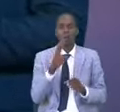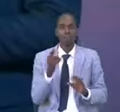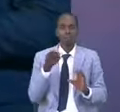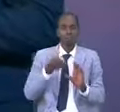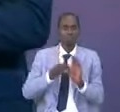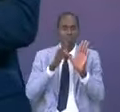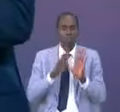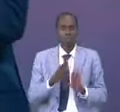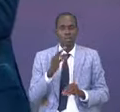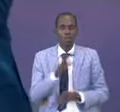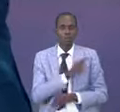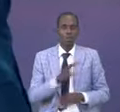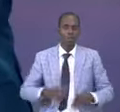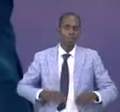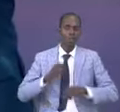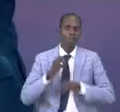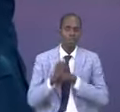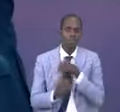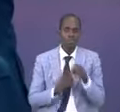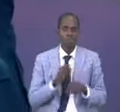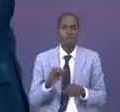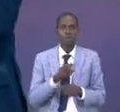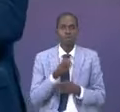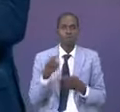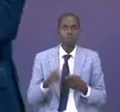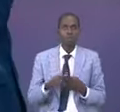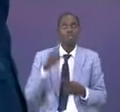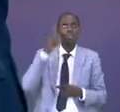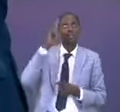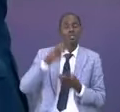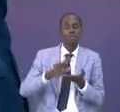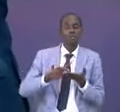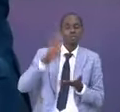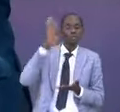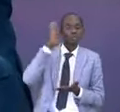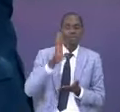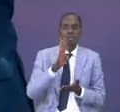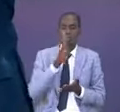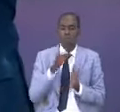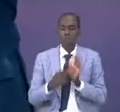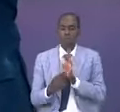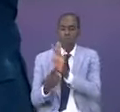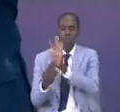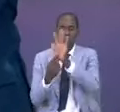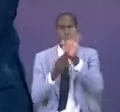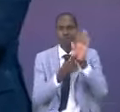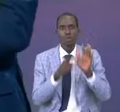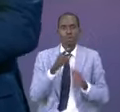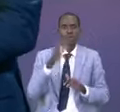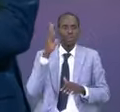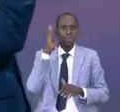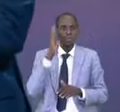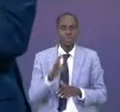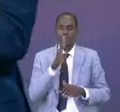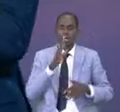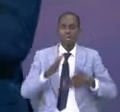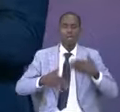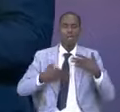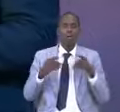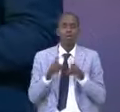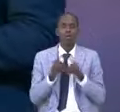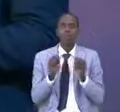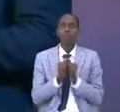afin que vous soyez aussi dans la joie et dans la légesse lorsque sa gloire apparaîtra un pied